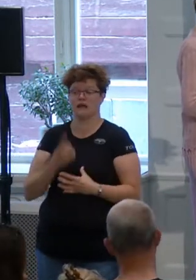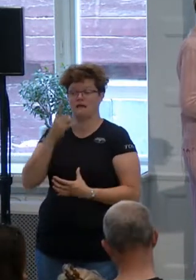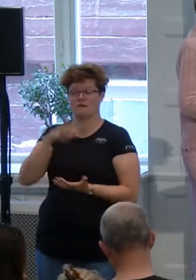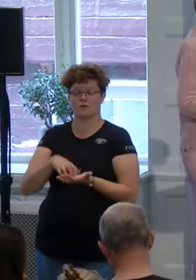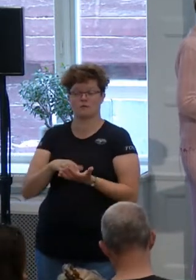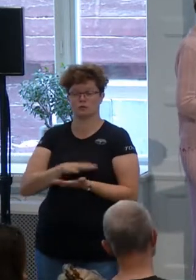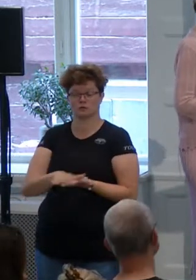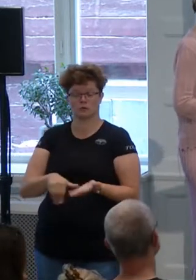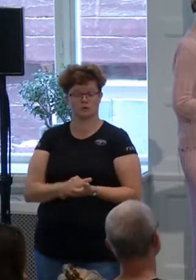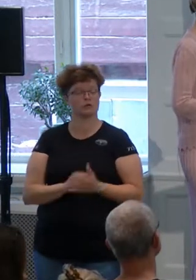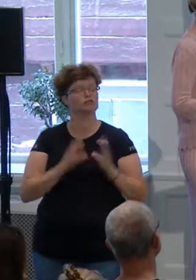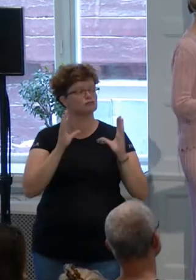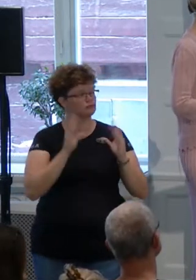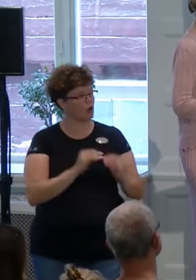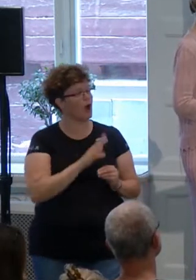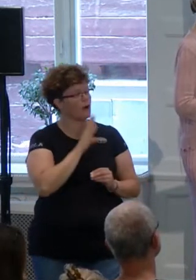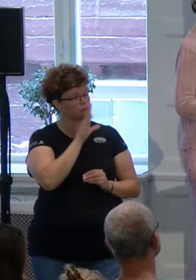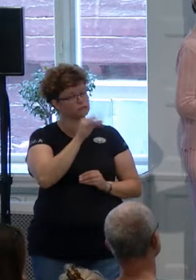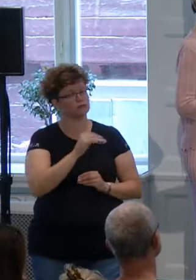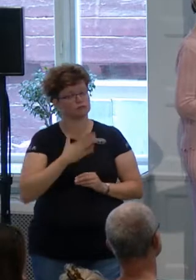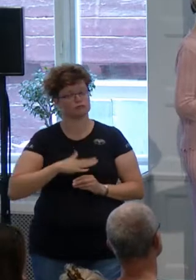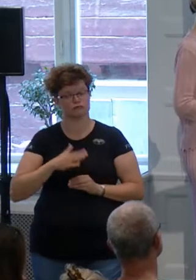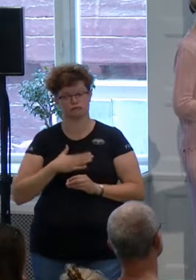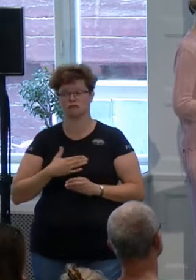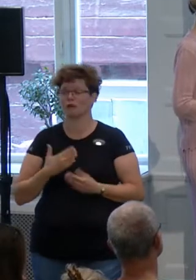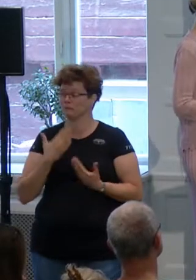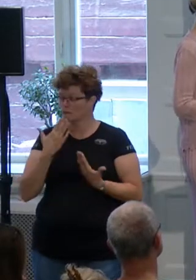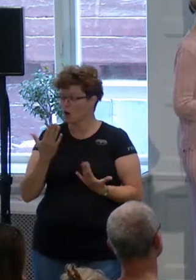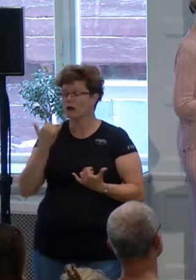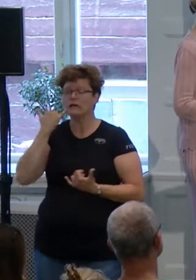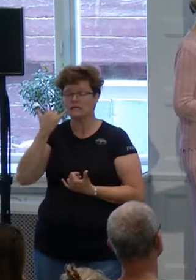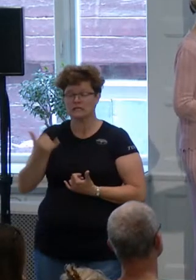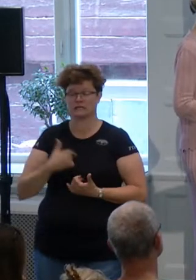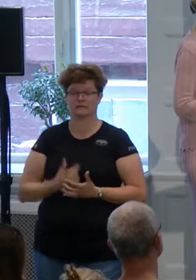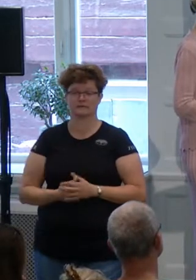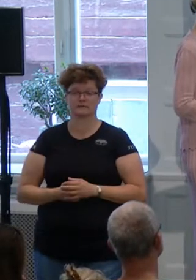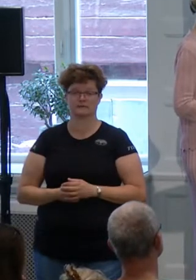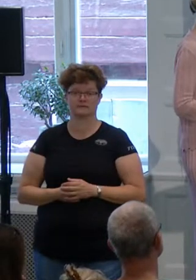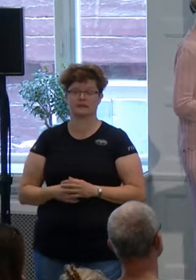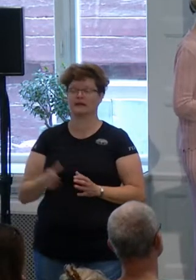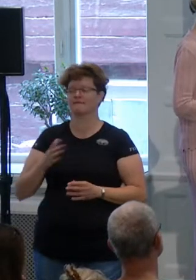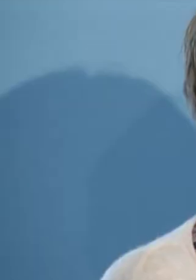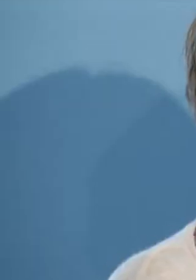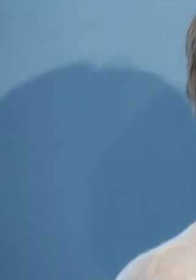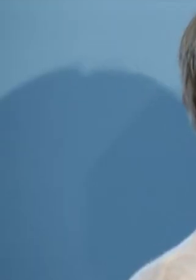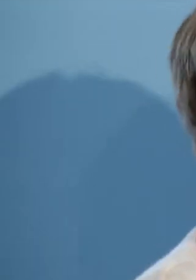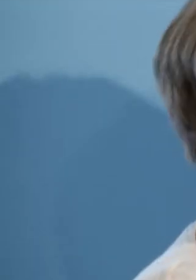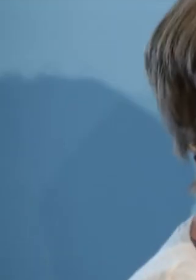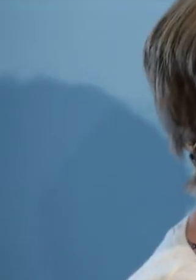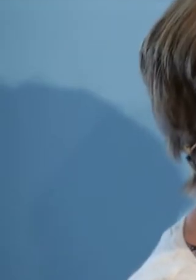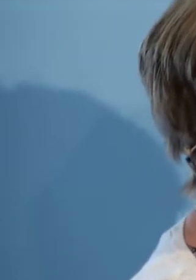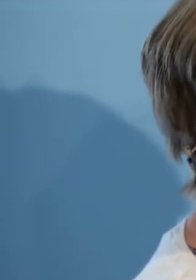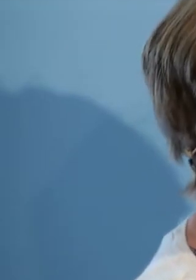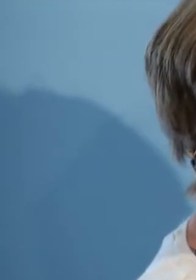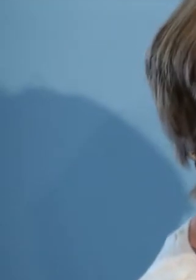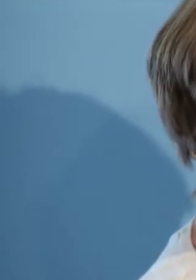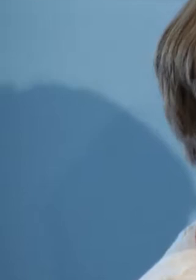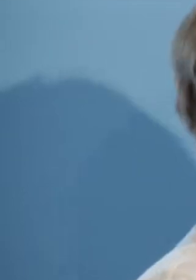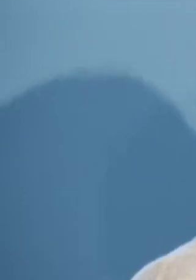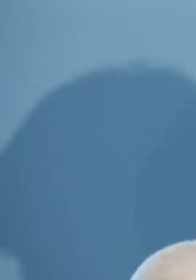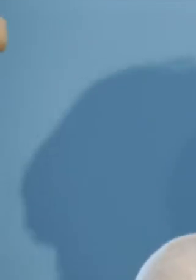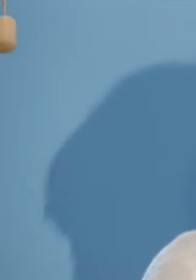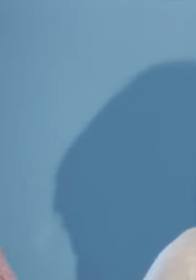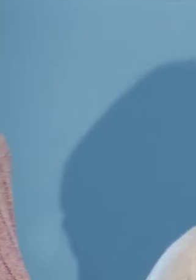en kommun i Skåne? Absolut. Det tycker jag skulle vara en väldigt bra idé att göra. Sen vill jag säga att det är ju inte så att vi inte samverkar. Det